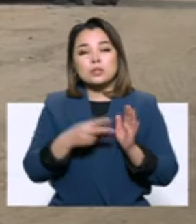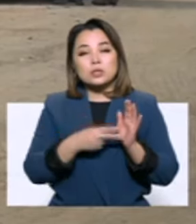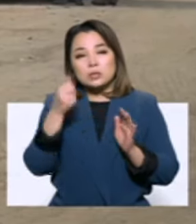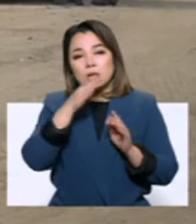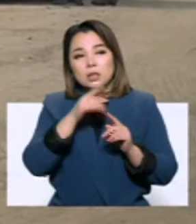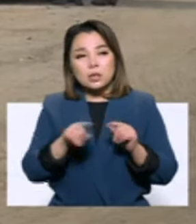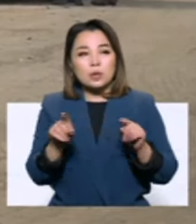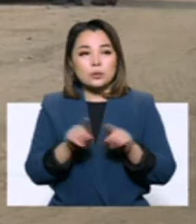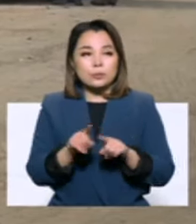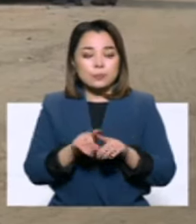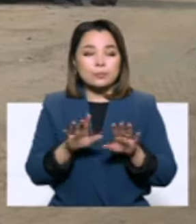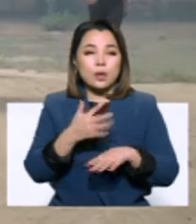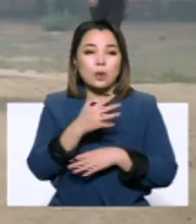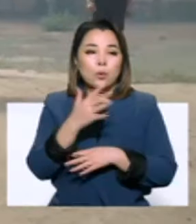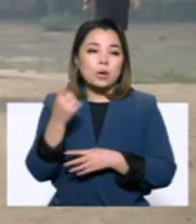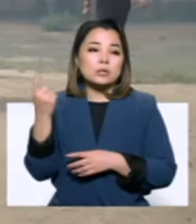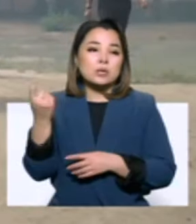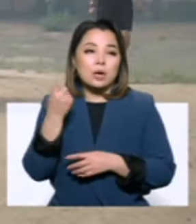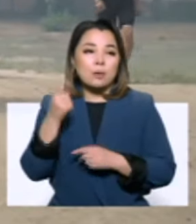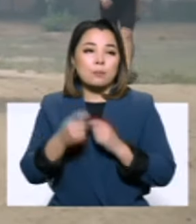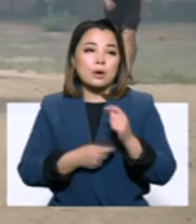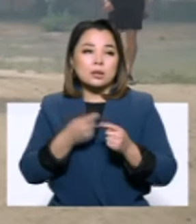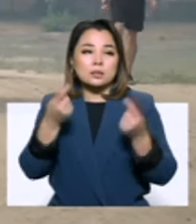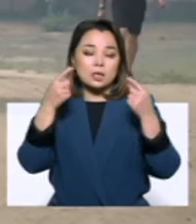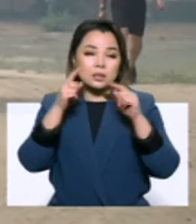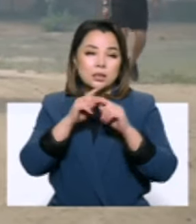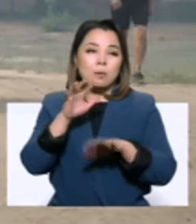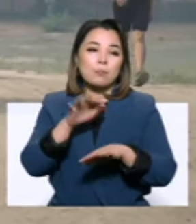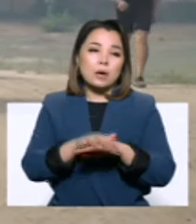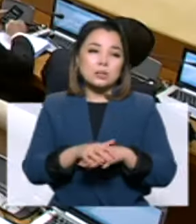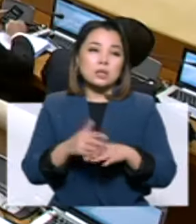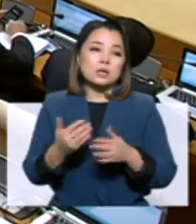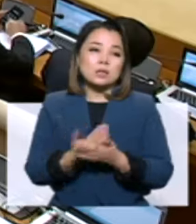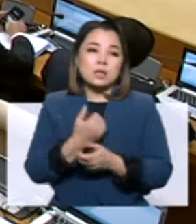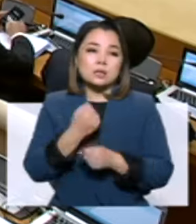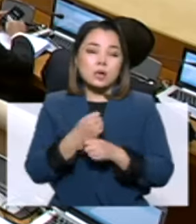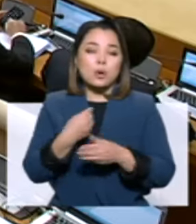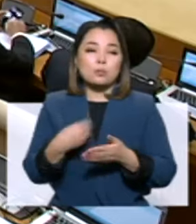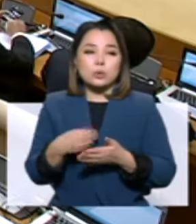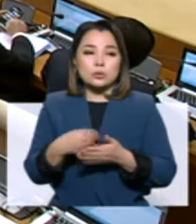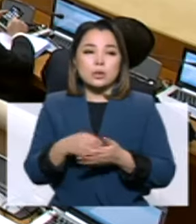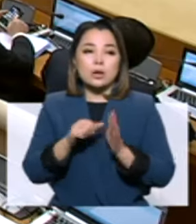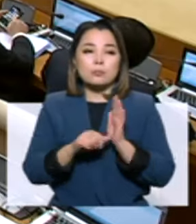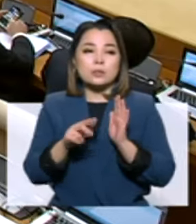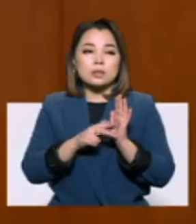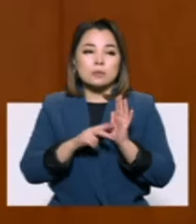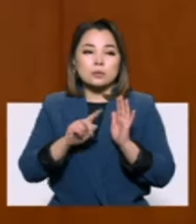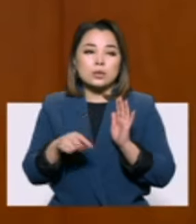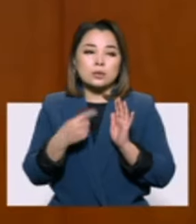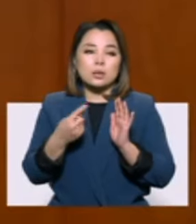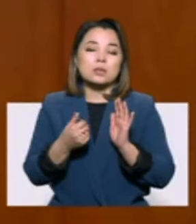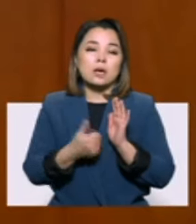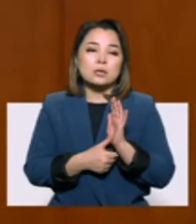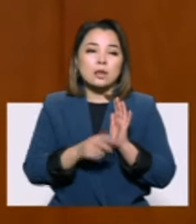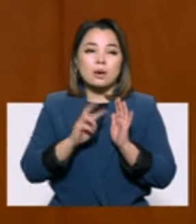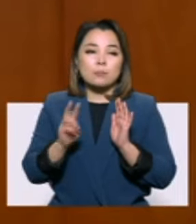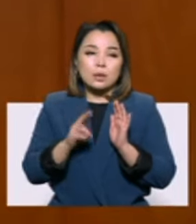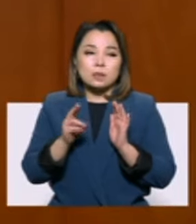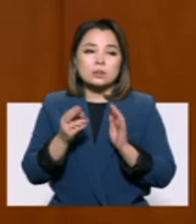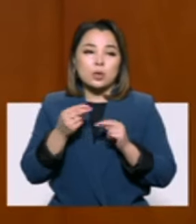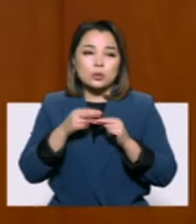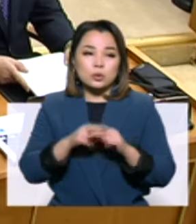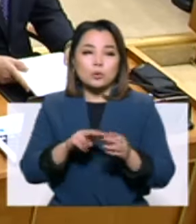2023-2027 жылдар аралығында орман шаруашылығының материалдық техникалық базасын жаңарту үшін бюджеттен 68,6 миллиард теңге